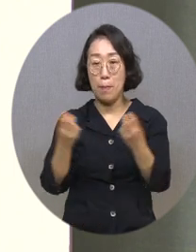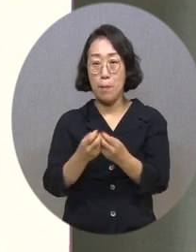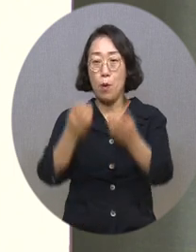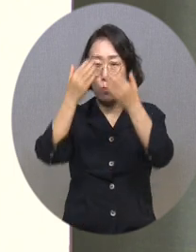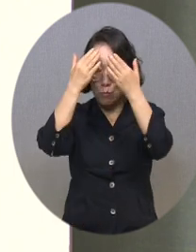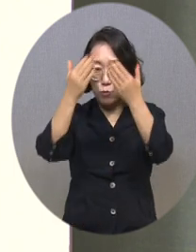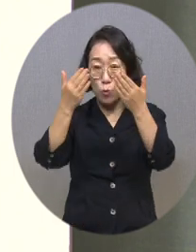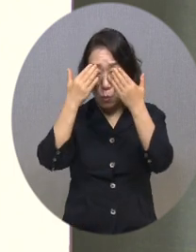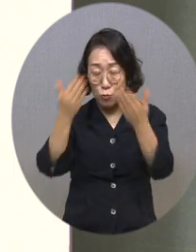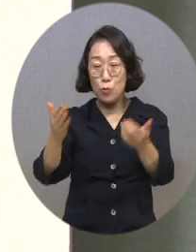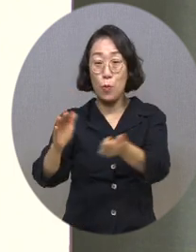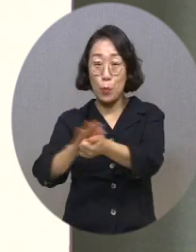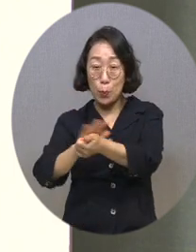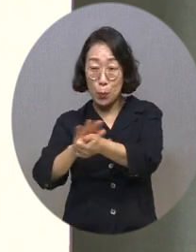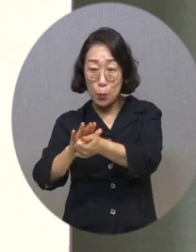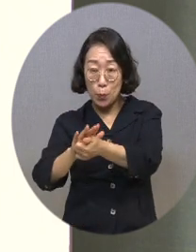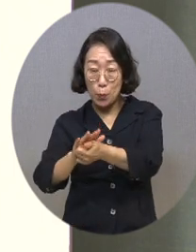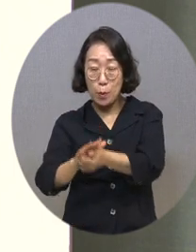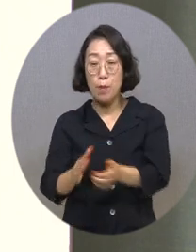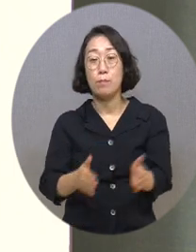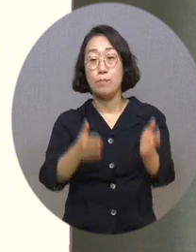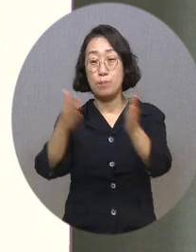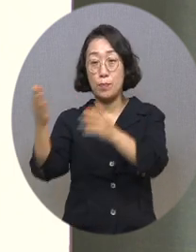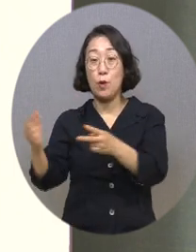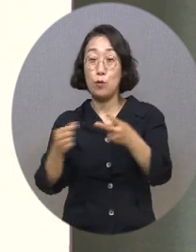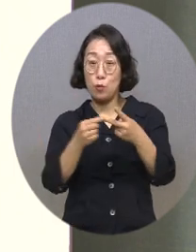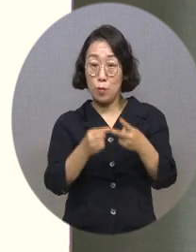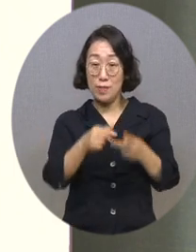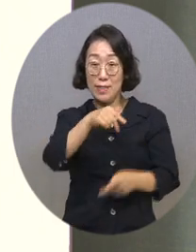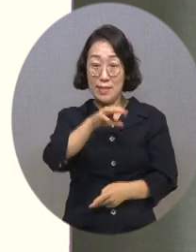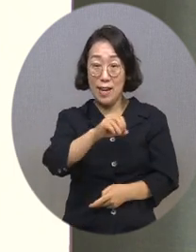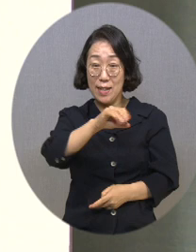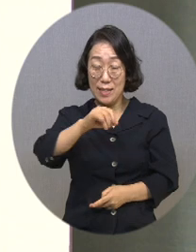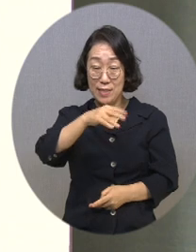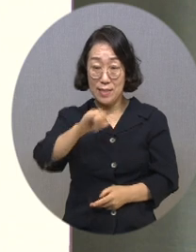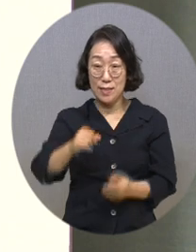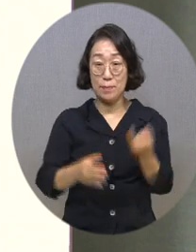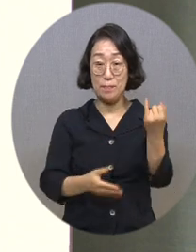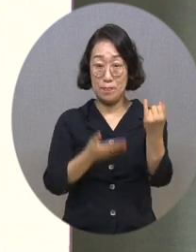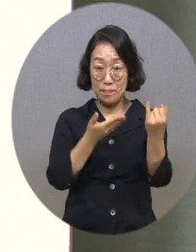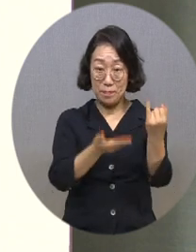무료로 봉사를 해주신 분이고, 또 후반부에 장이지